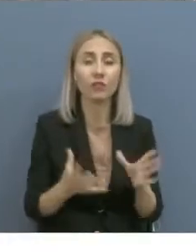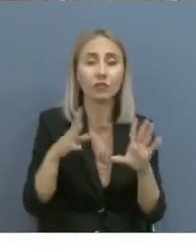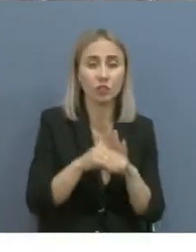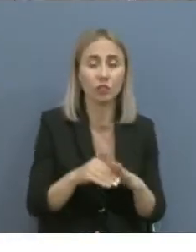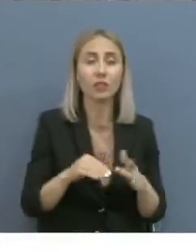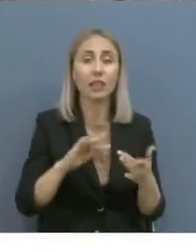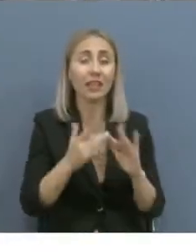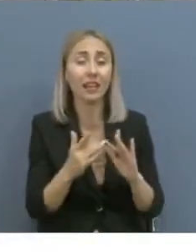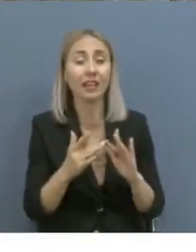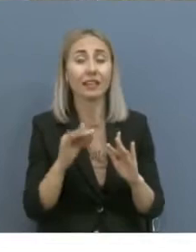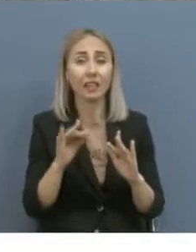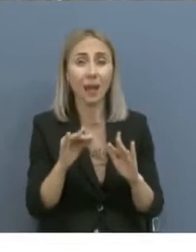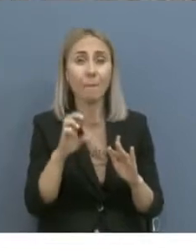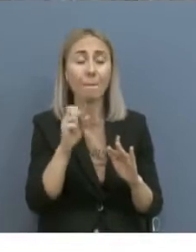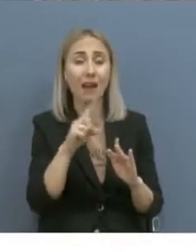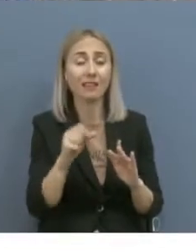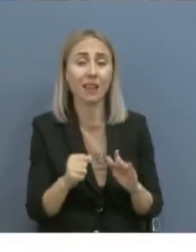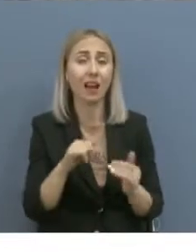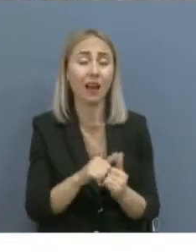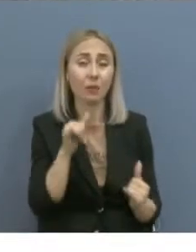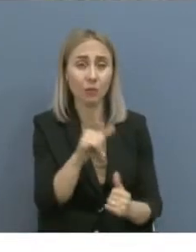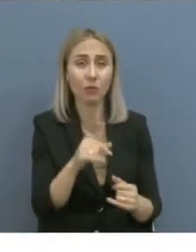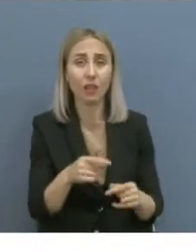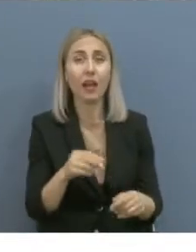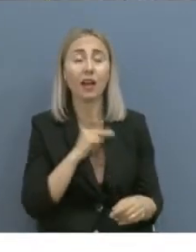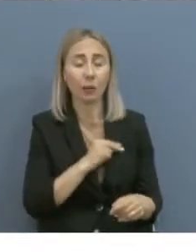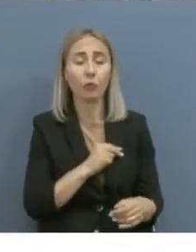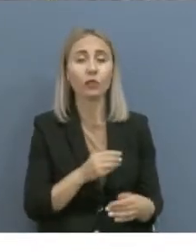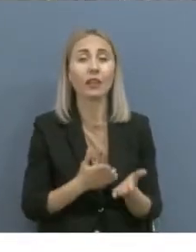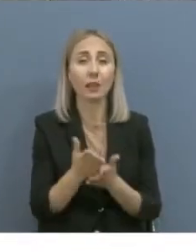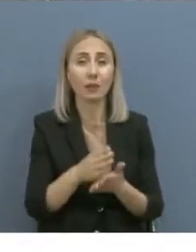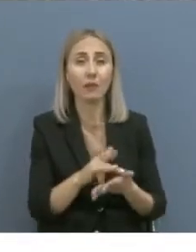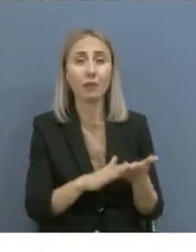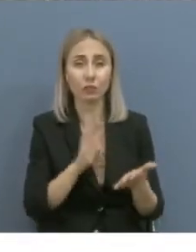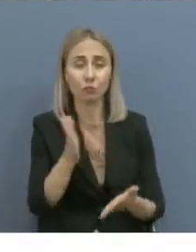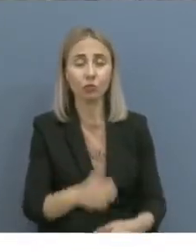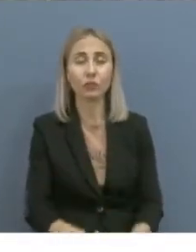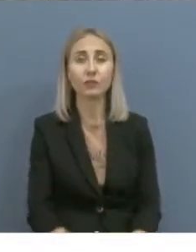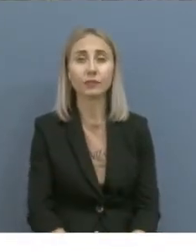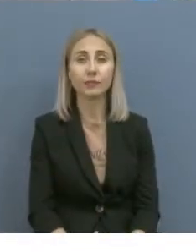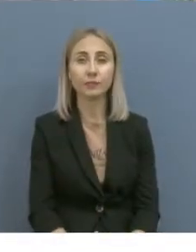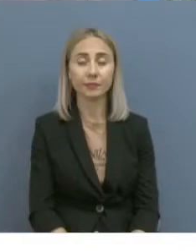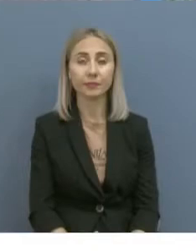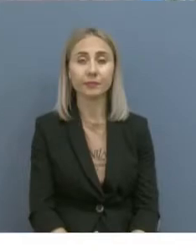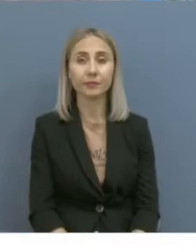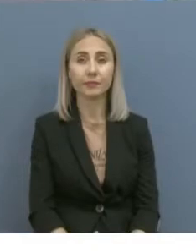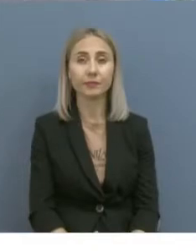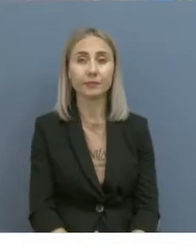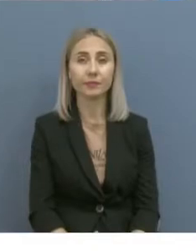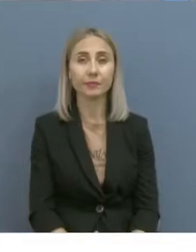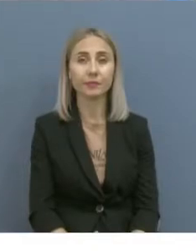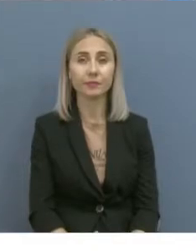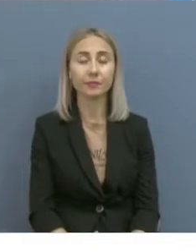құжаттардың 3,2% құрайды. Бұл жұмыс әлі де жалғаса бермек. Абзал Азаматұлы, Павел Соловьев, Шоқан Таукеев,